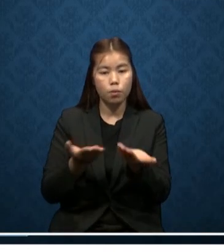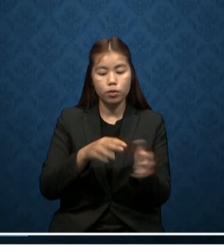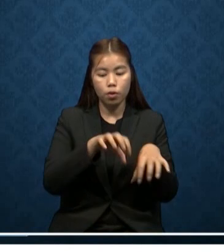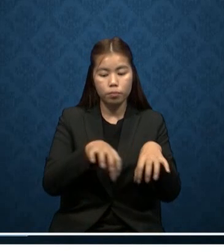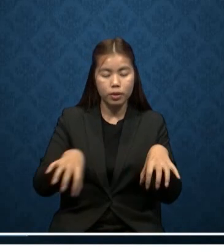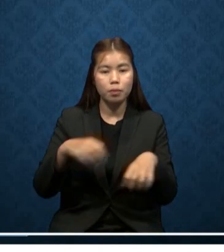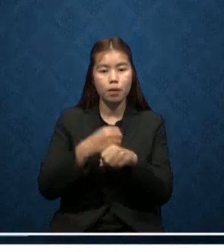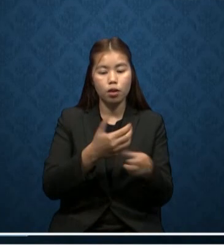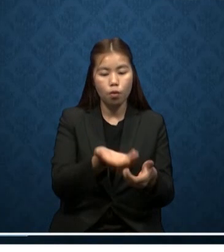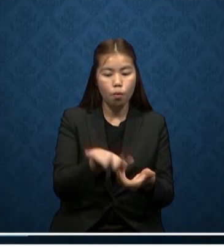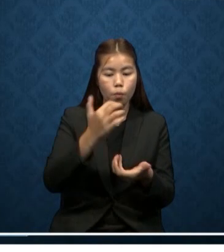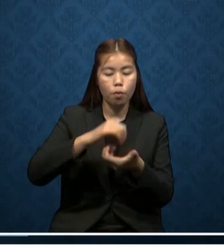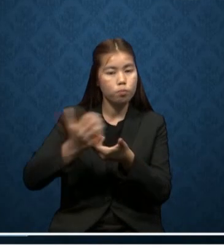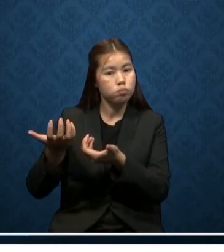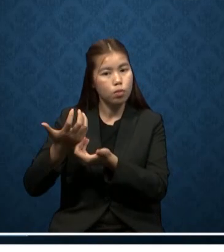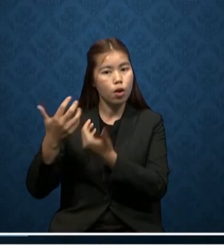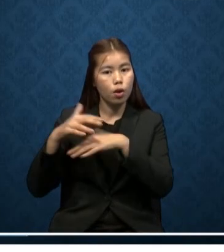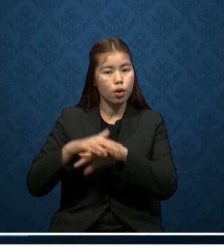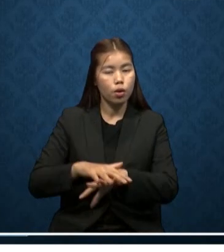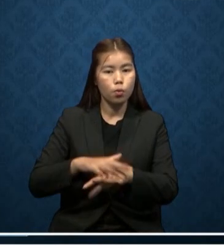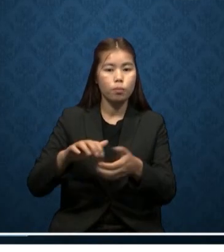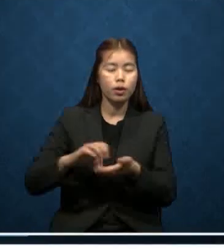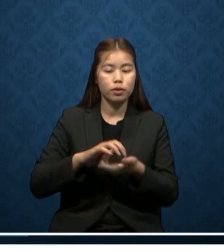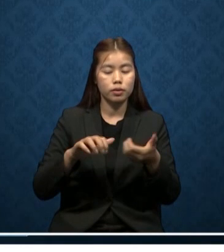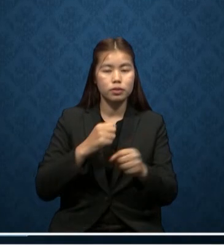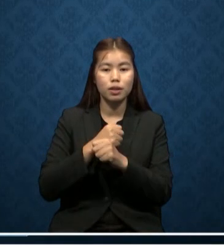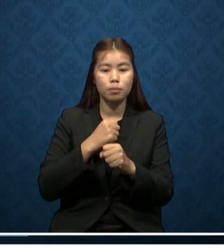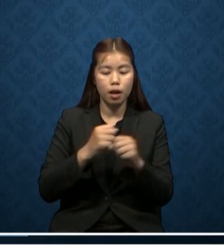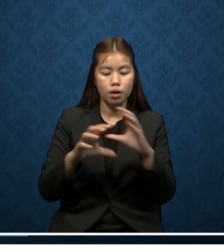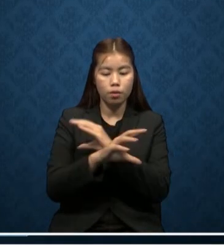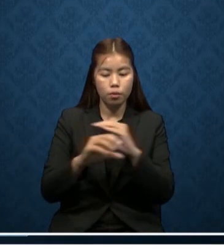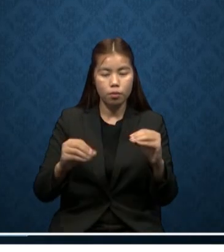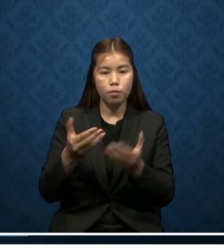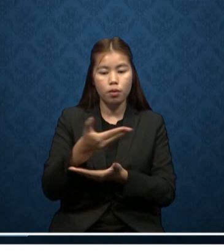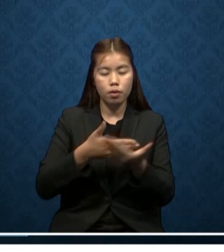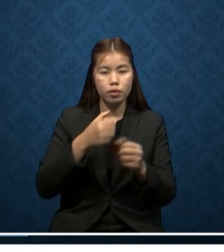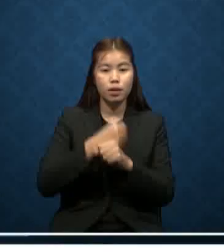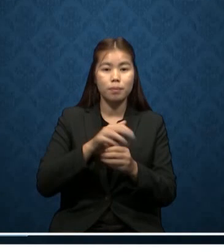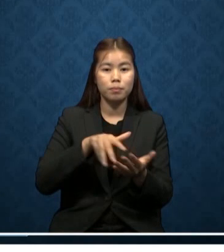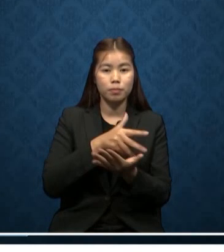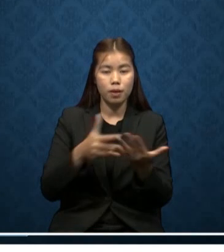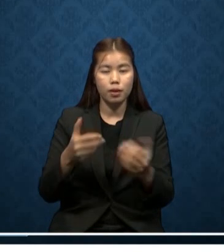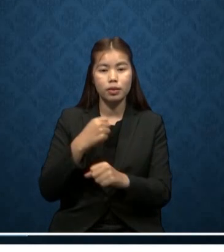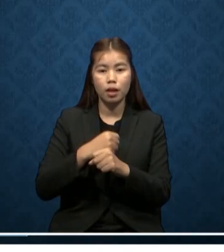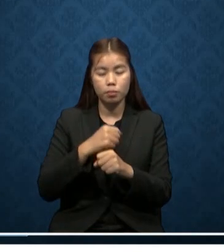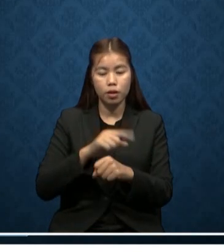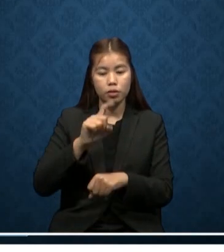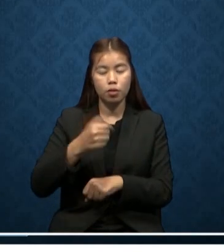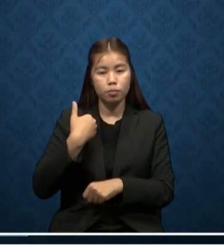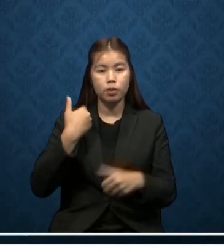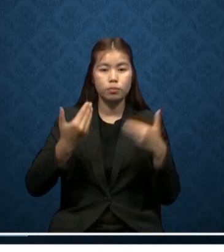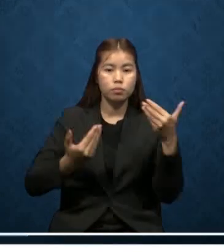มากขึ้นเพื่อทำความเข้าใจและร่วมกันกำหนดแผนงานโครงการให้สอดคล้องกับภารกิจความรับผิดชอบของ